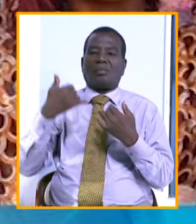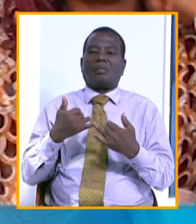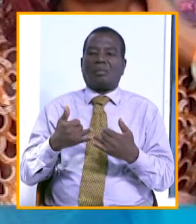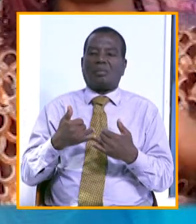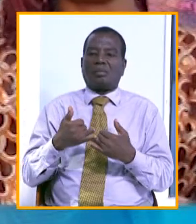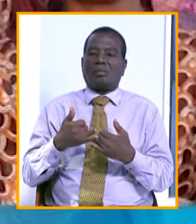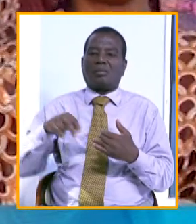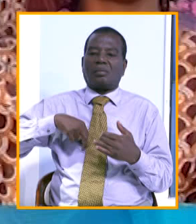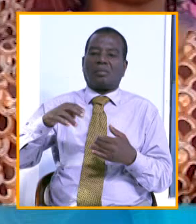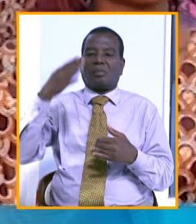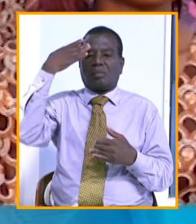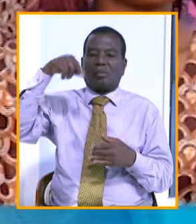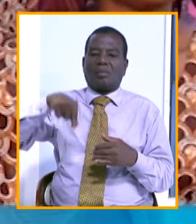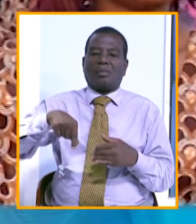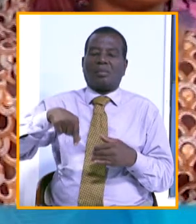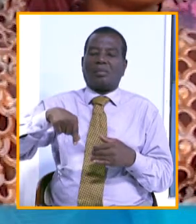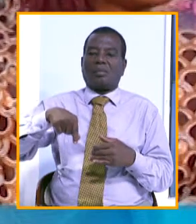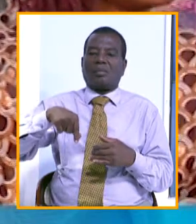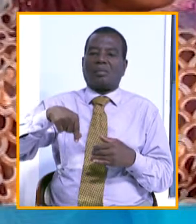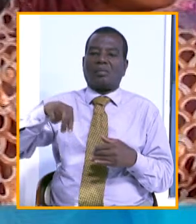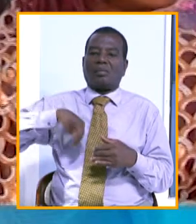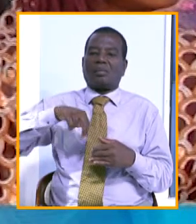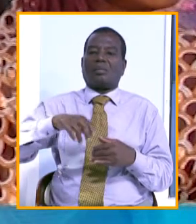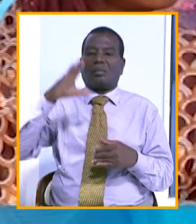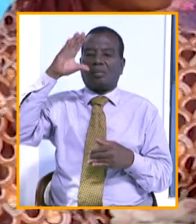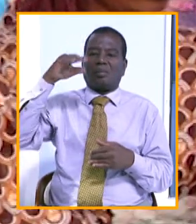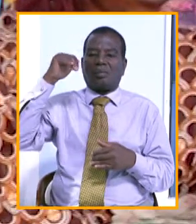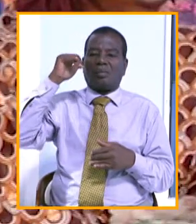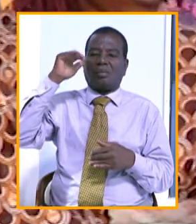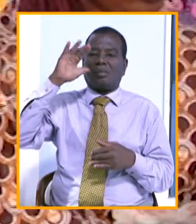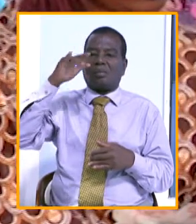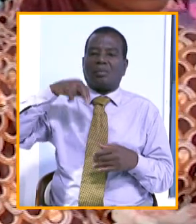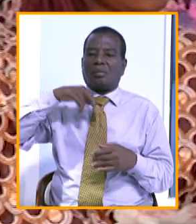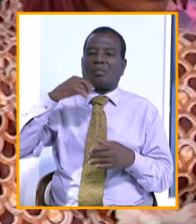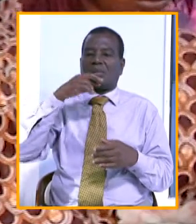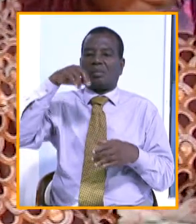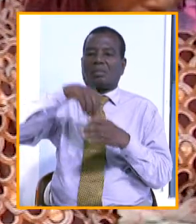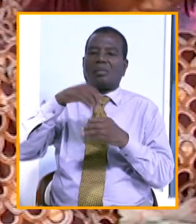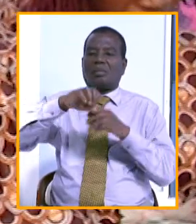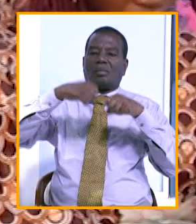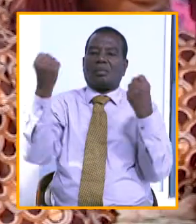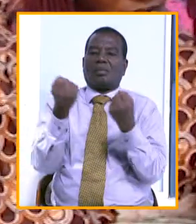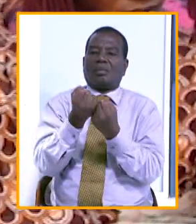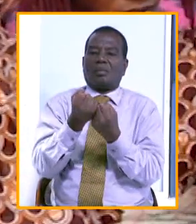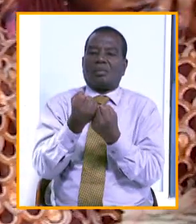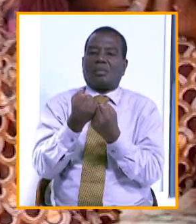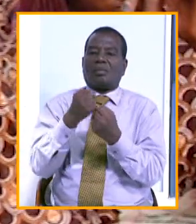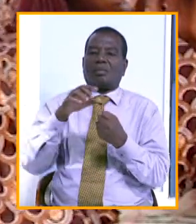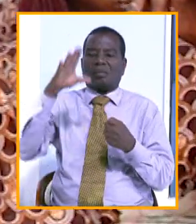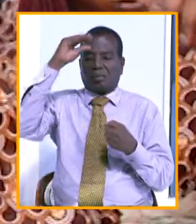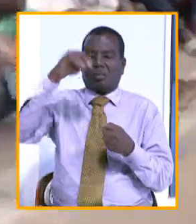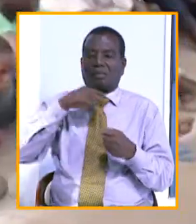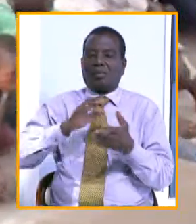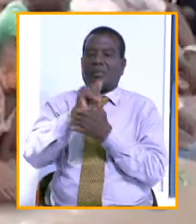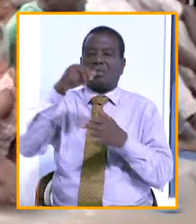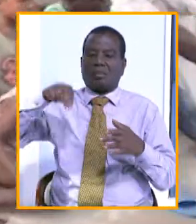désormais, nous savions que nous femmes, nous comptons dans la société. Donc les hommes doivent désormais avoir confiance